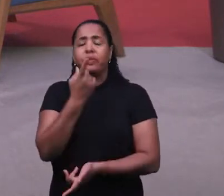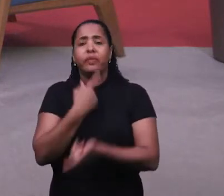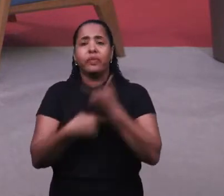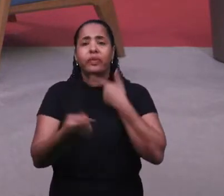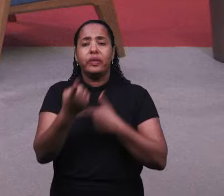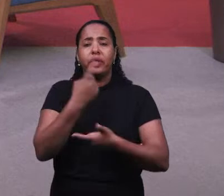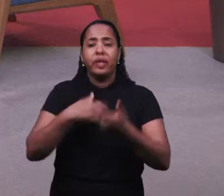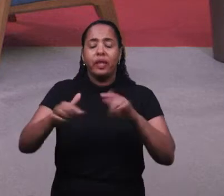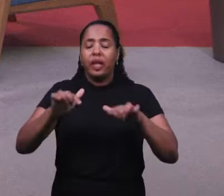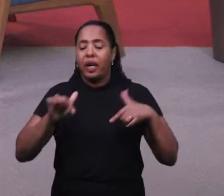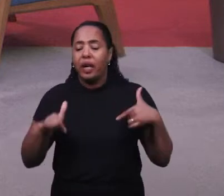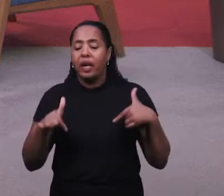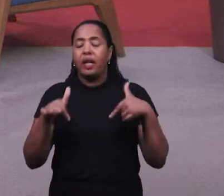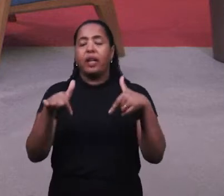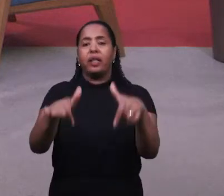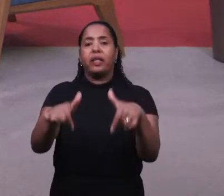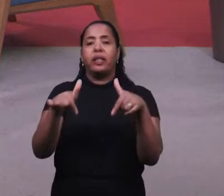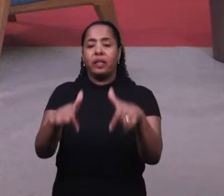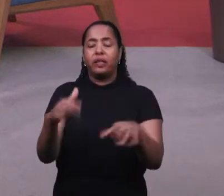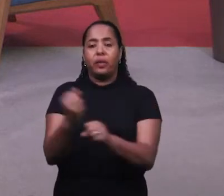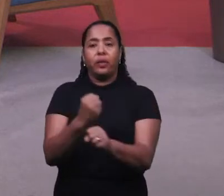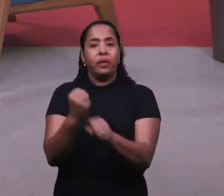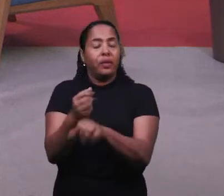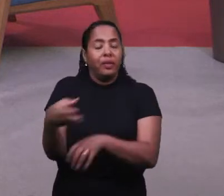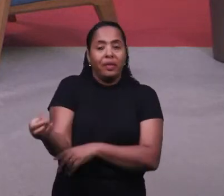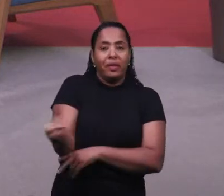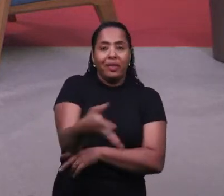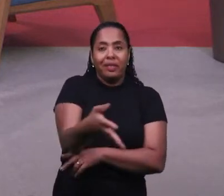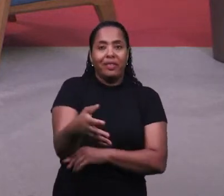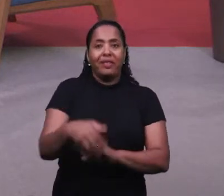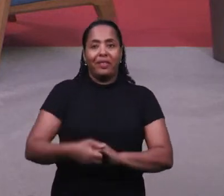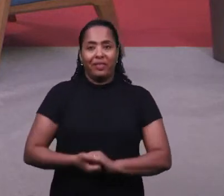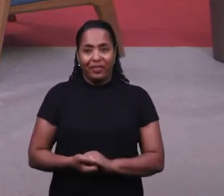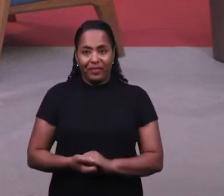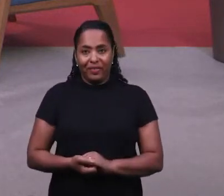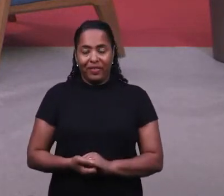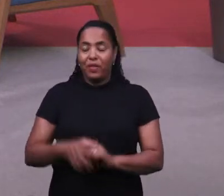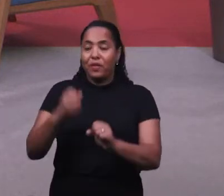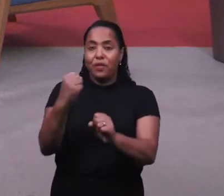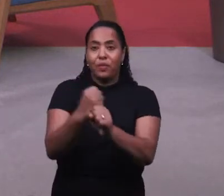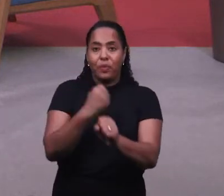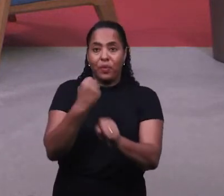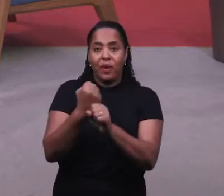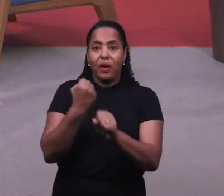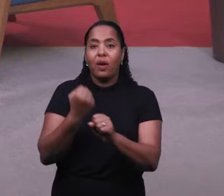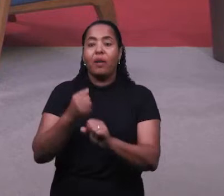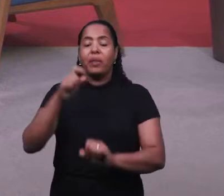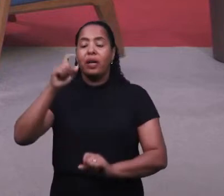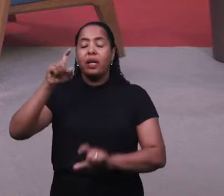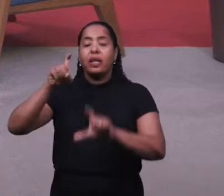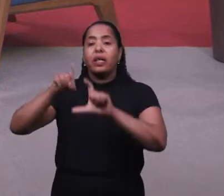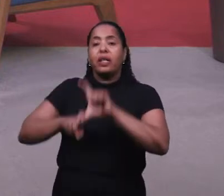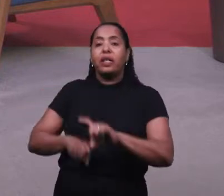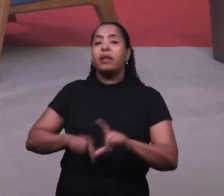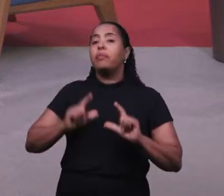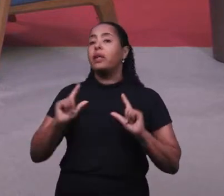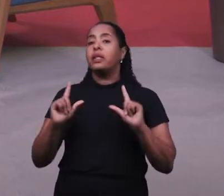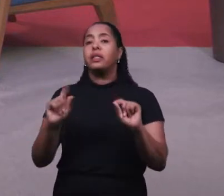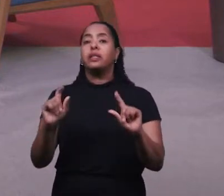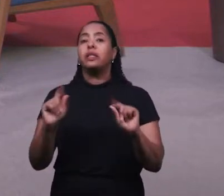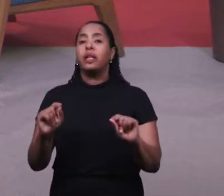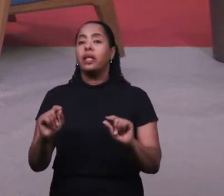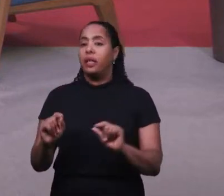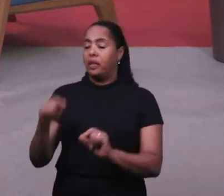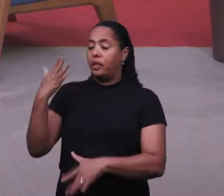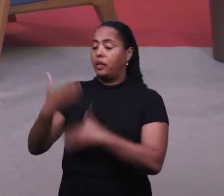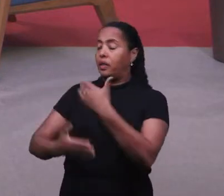veut toujours réaliser, il avait réalisé une œuvre nouvelle. Une œuvre qui allait dépendre